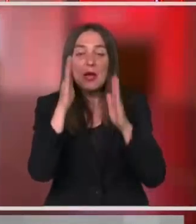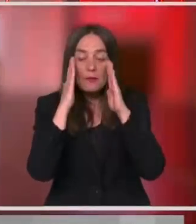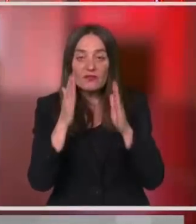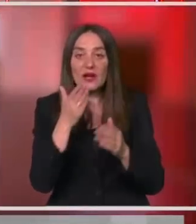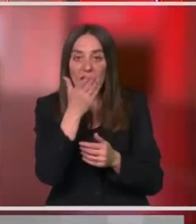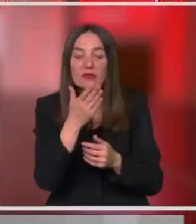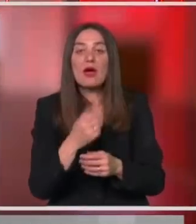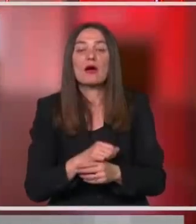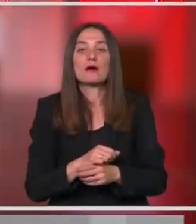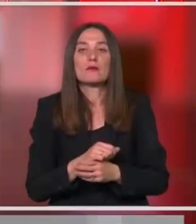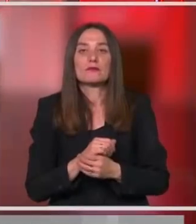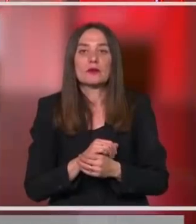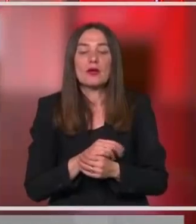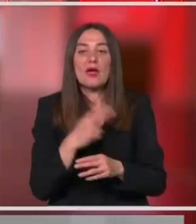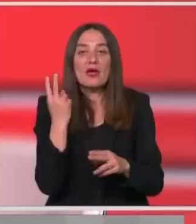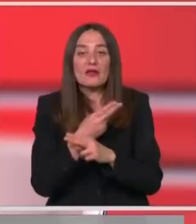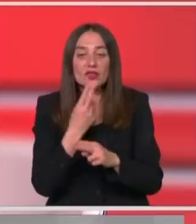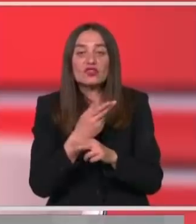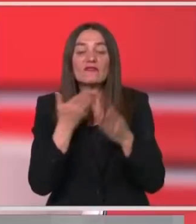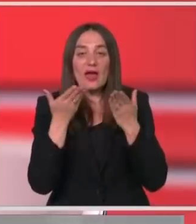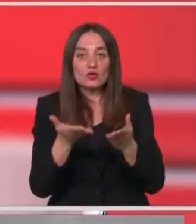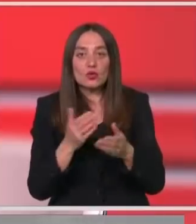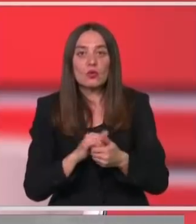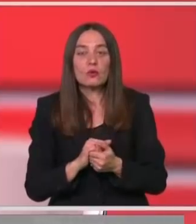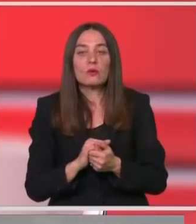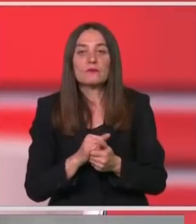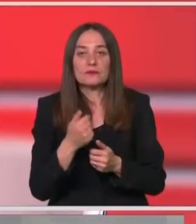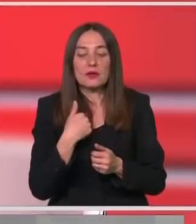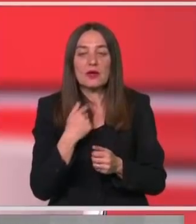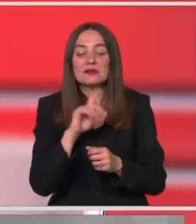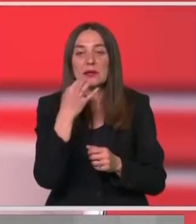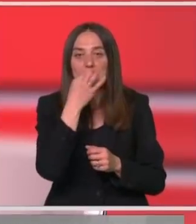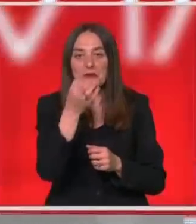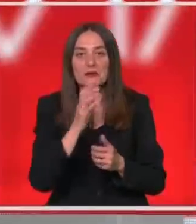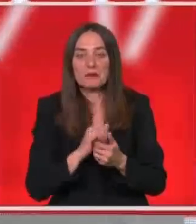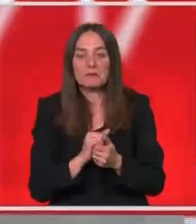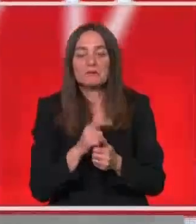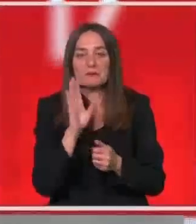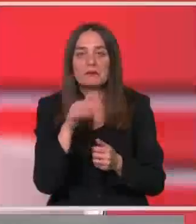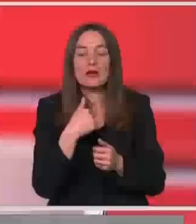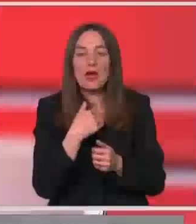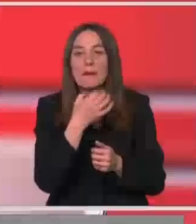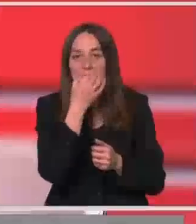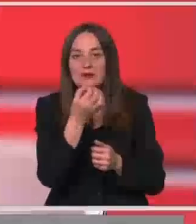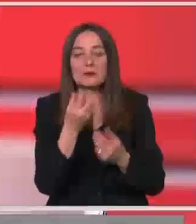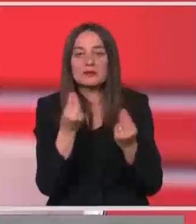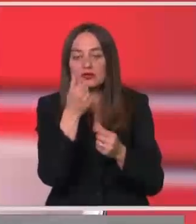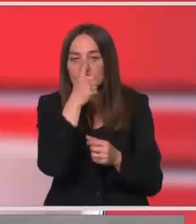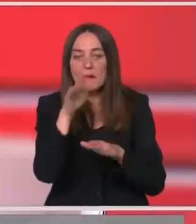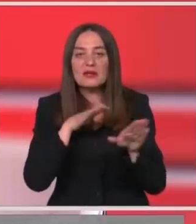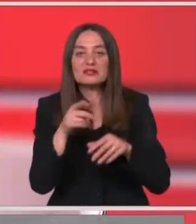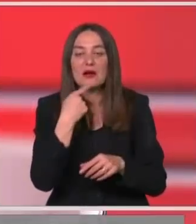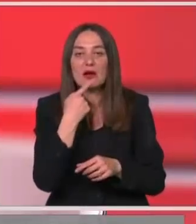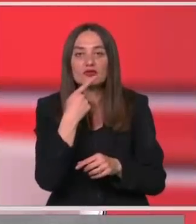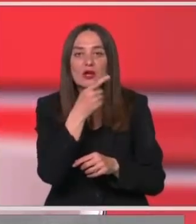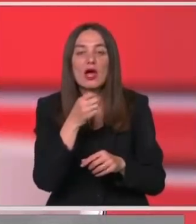SNS. Država je tu da kaže, ja samo pitam, da. Molim? Pitam, pošto je ministar prokomentarisao